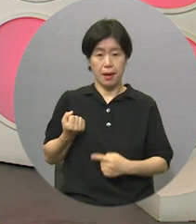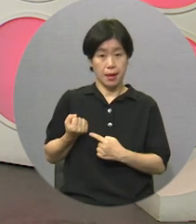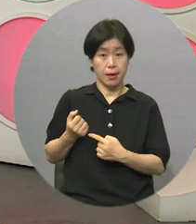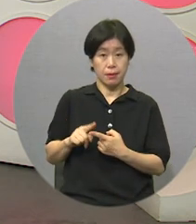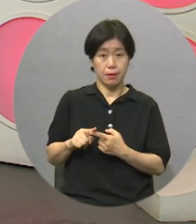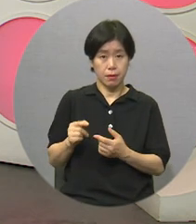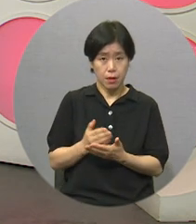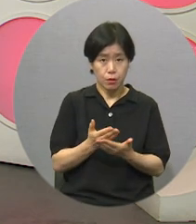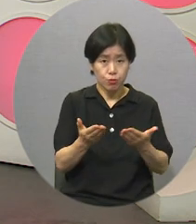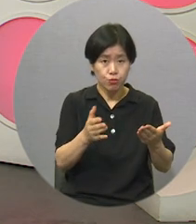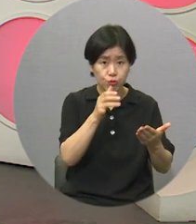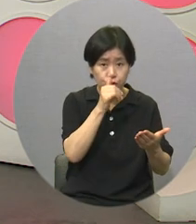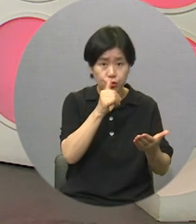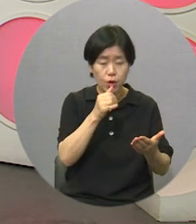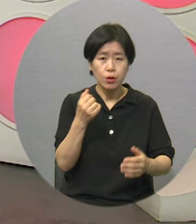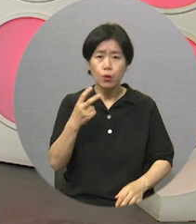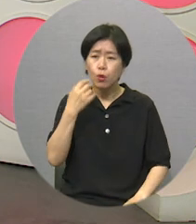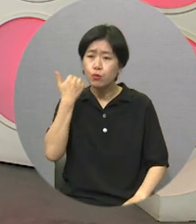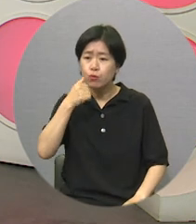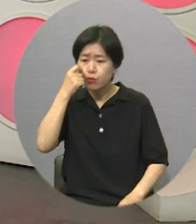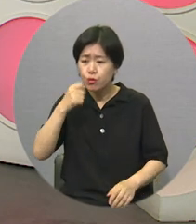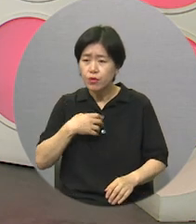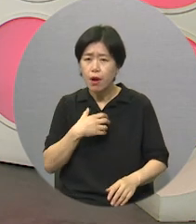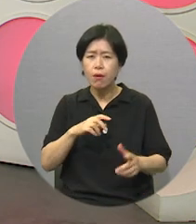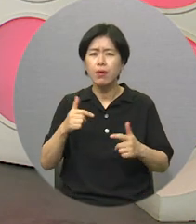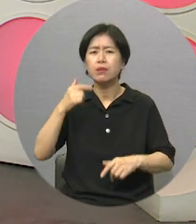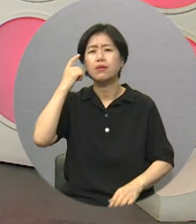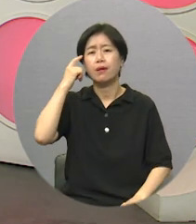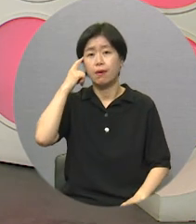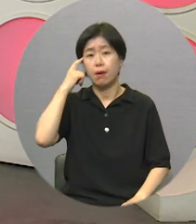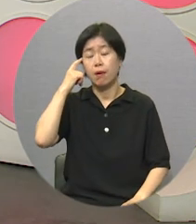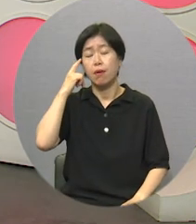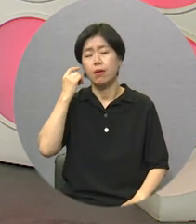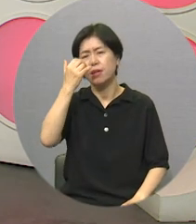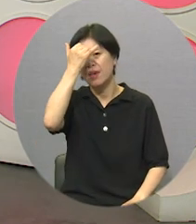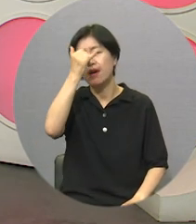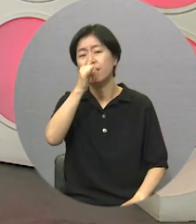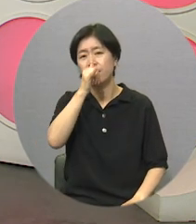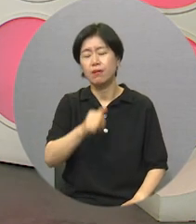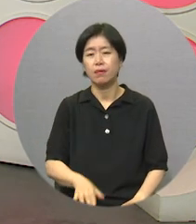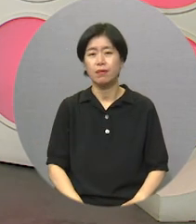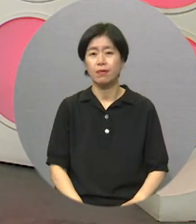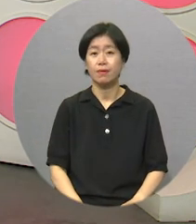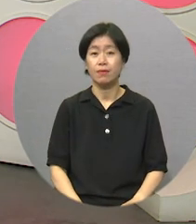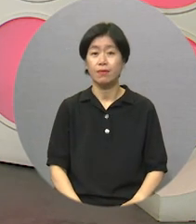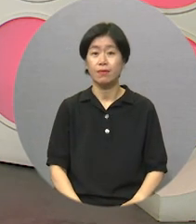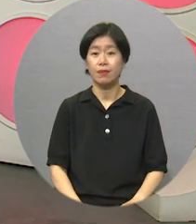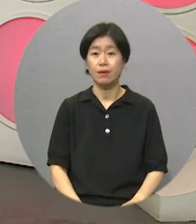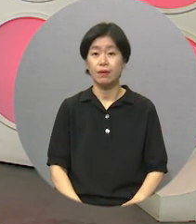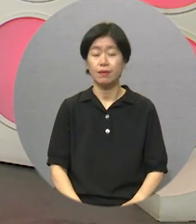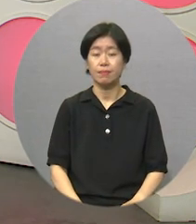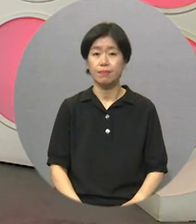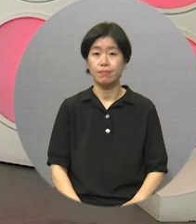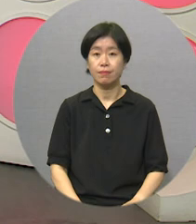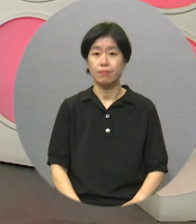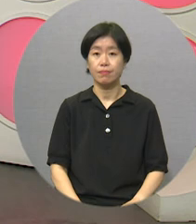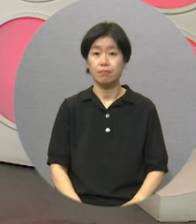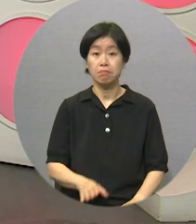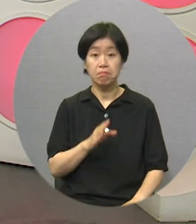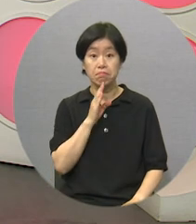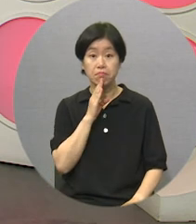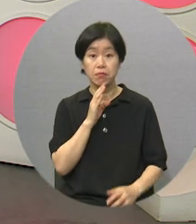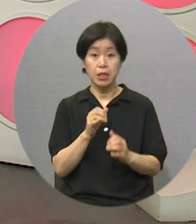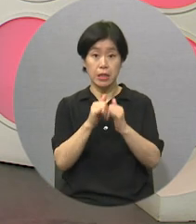측은하게 여기는 것도 네. 배워요. 처음에는 인지하지 못하겠지만 그게 그 대인관계에 또